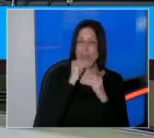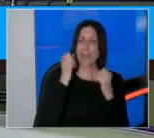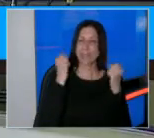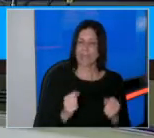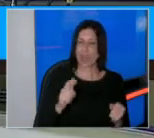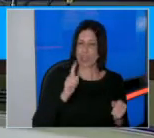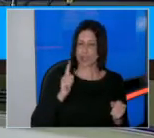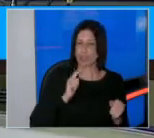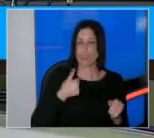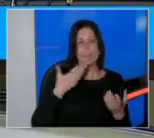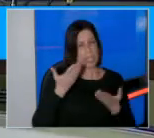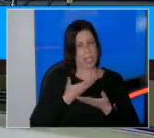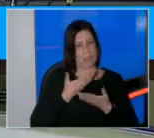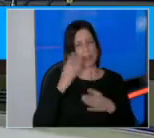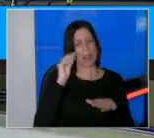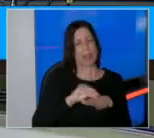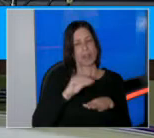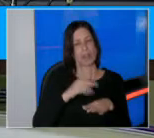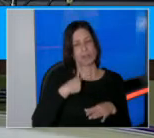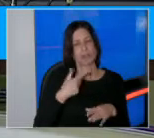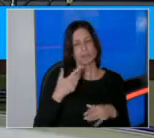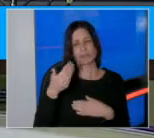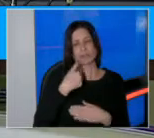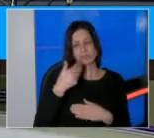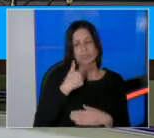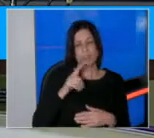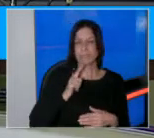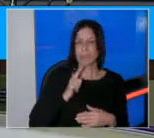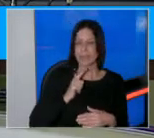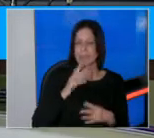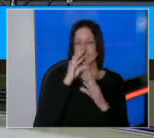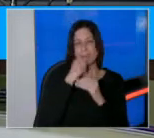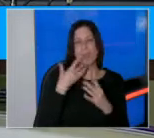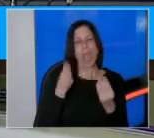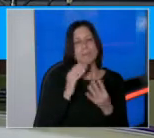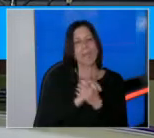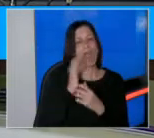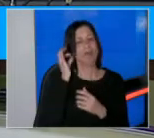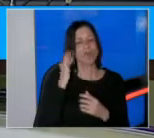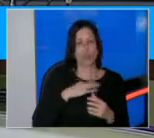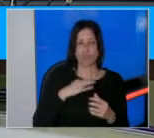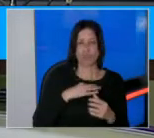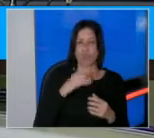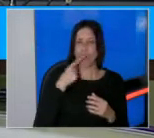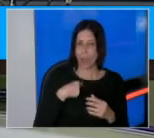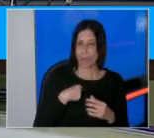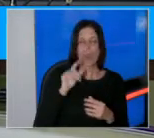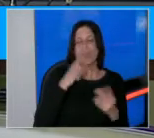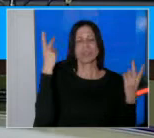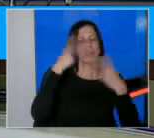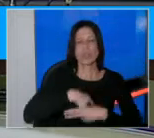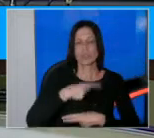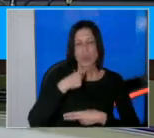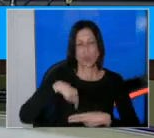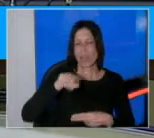תשמעי, אני מקבל פניות בפרטי, ואני גם מדבר עם הרבה חברות שלי, והן אומרות, אתם לא תבינו אותנו